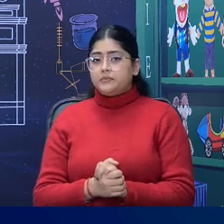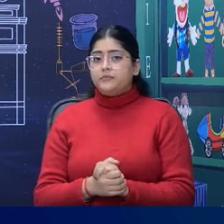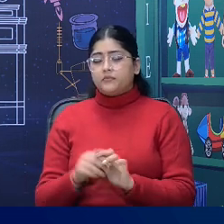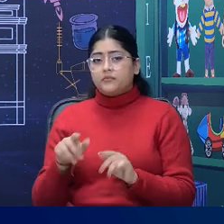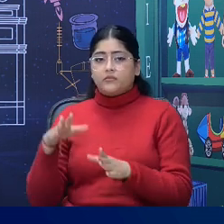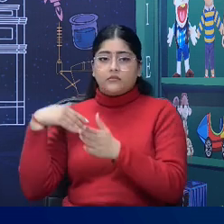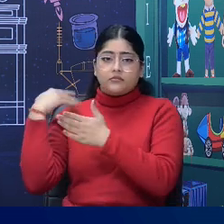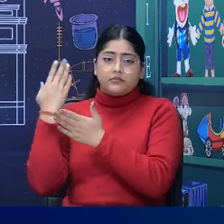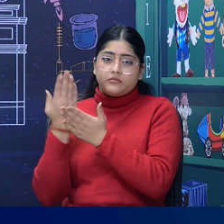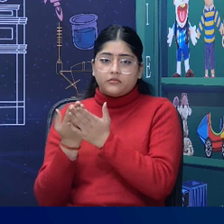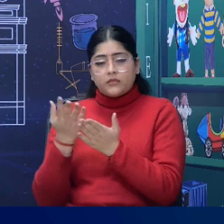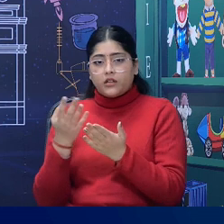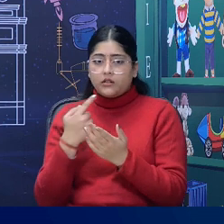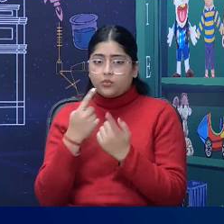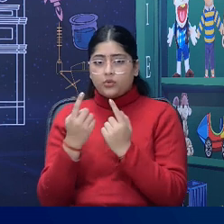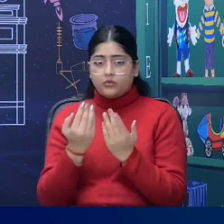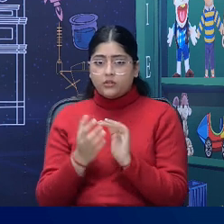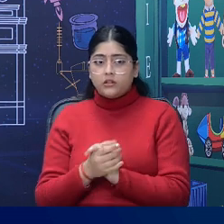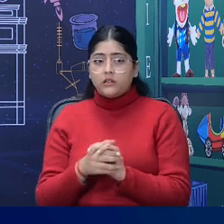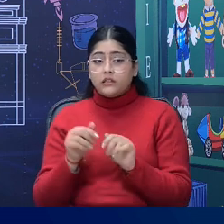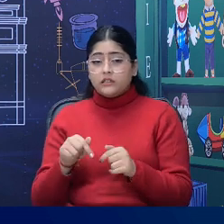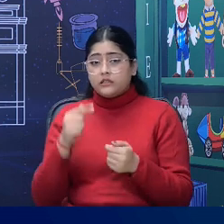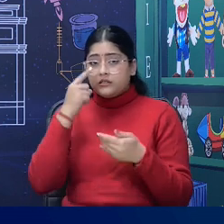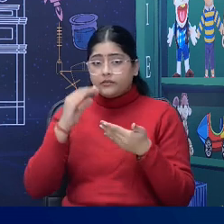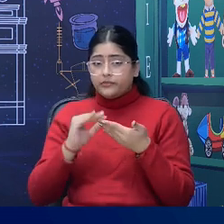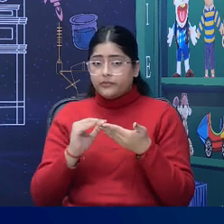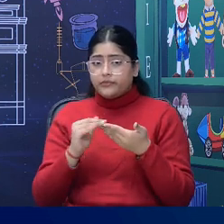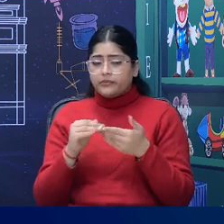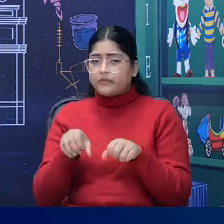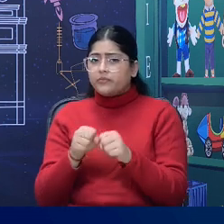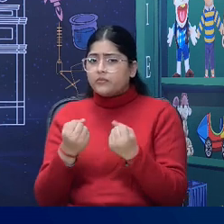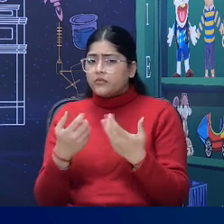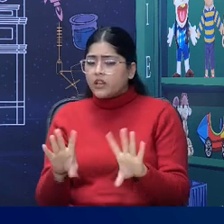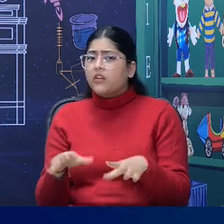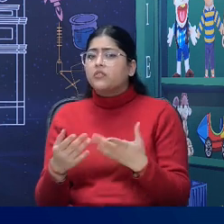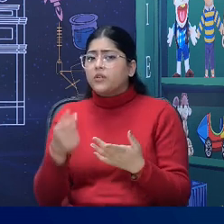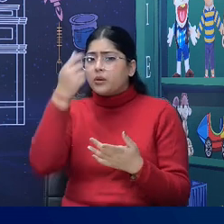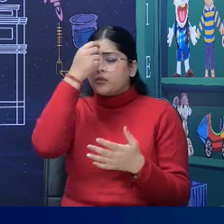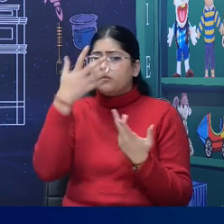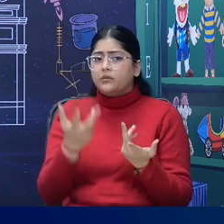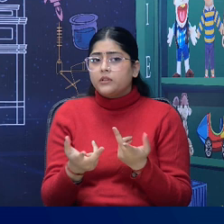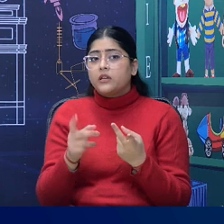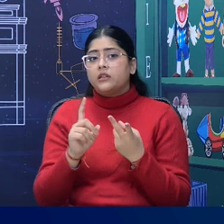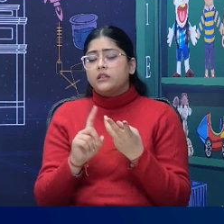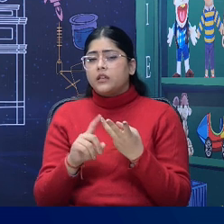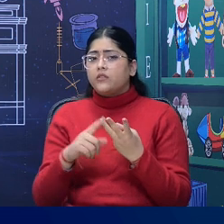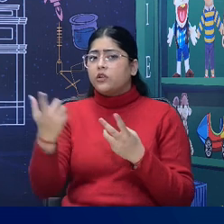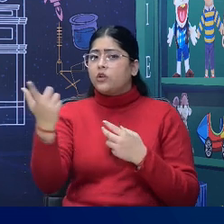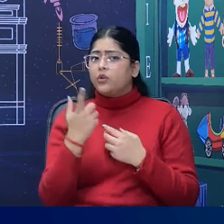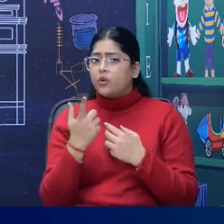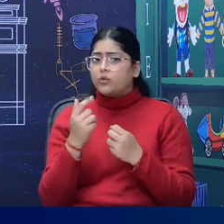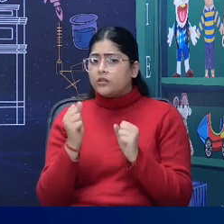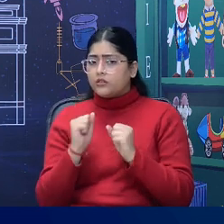परंपरा रही है तो व्यंग के आधार पर बता रहे हैं कि बीवी ने त्याग दिया क्या बीवी से परेशान हो बीवी ने छोड़ दिया आपको या फिर उधार मिलना बंद हो